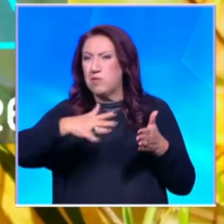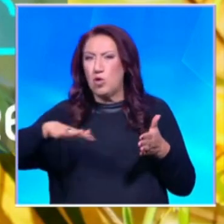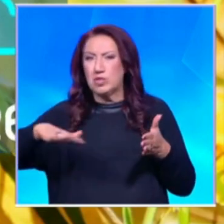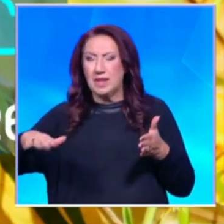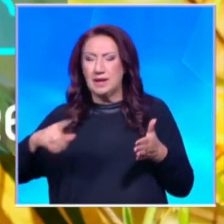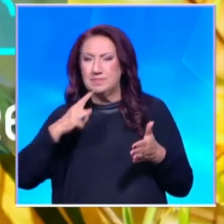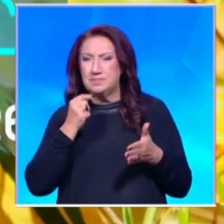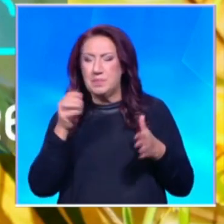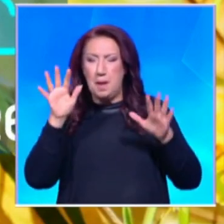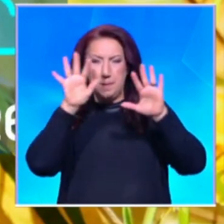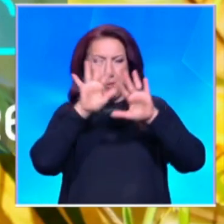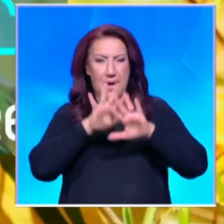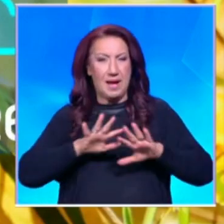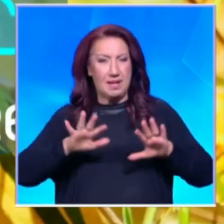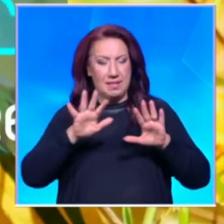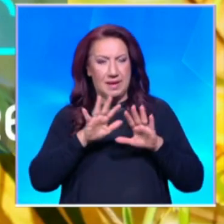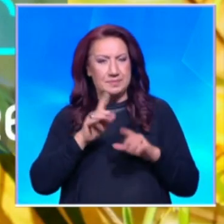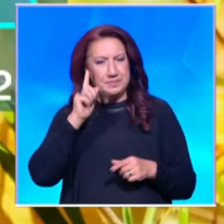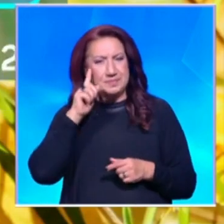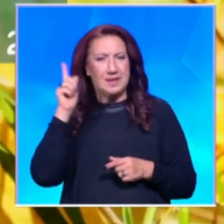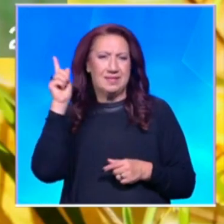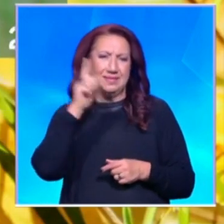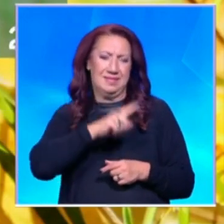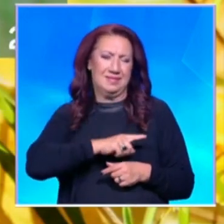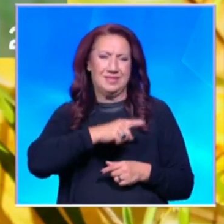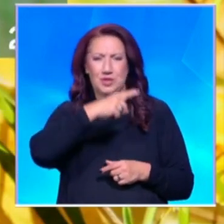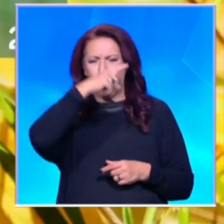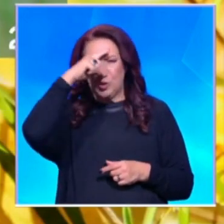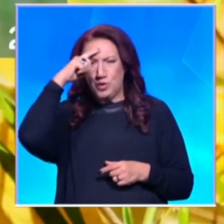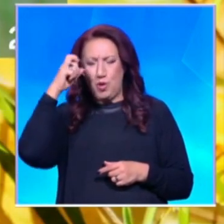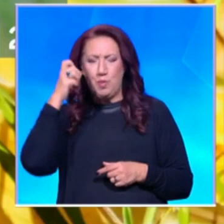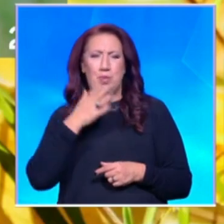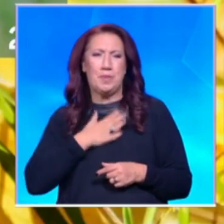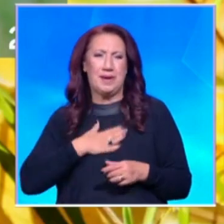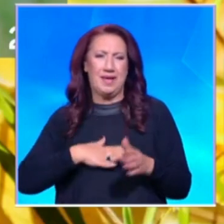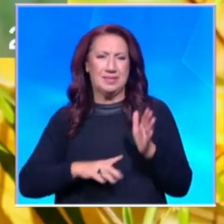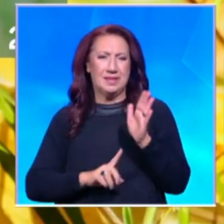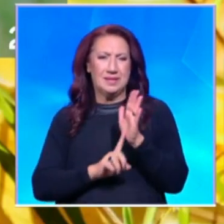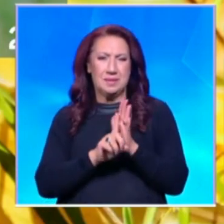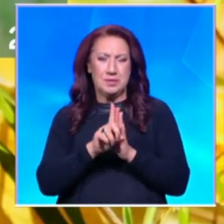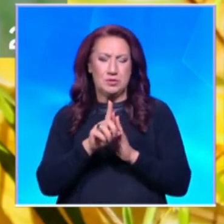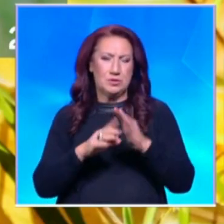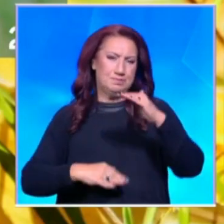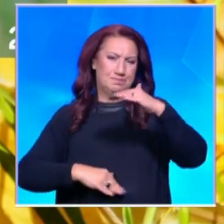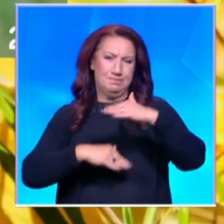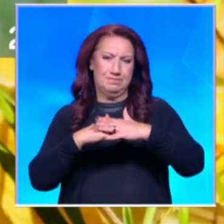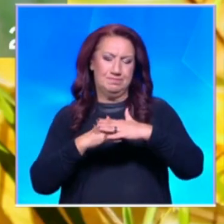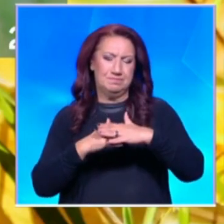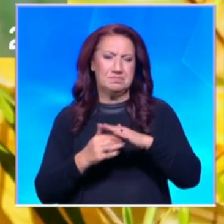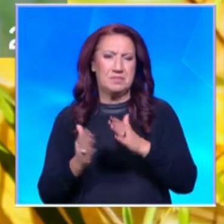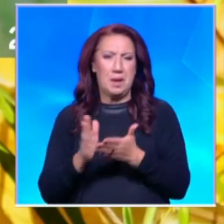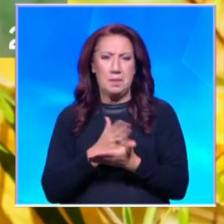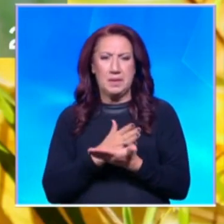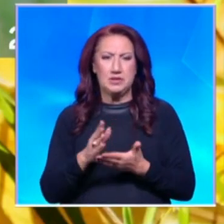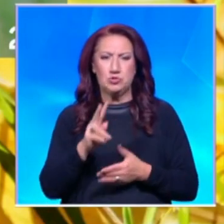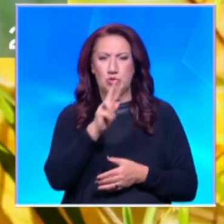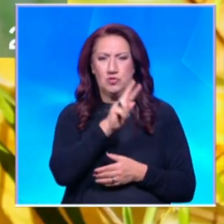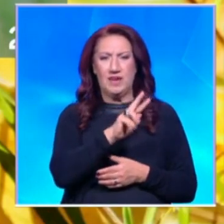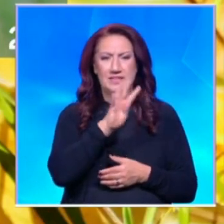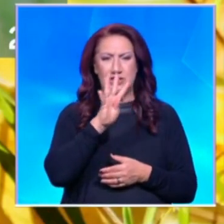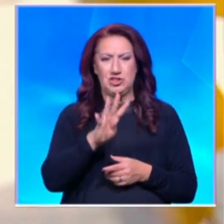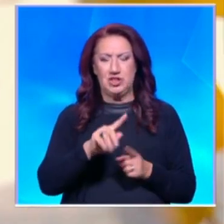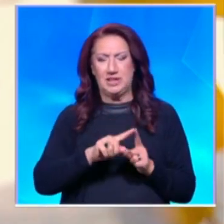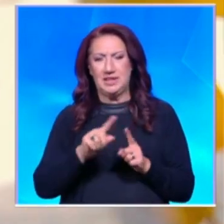намалена видимост. През деня обаче топло време, много приятни температури, максимални, предимно между 24